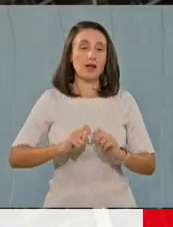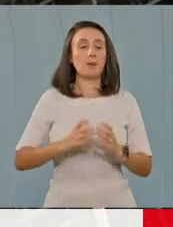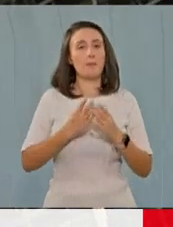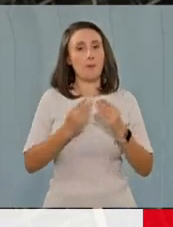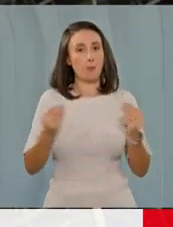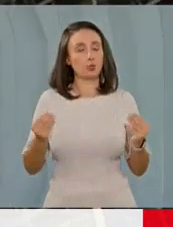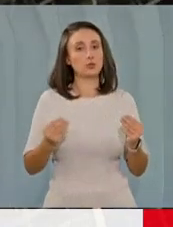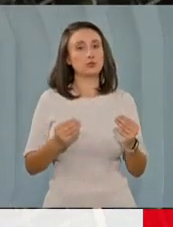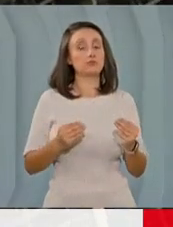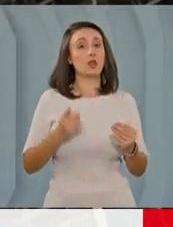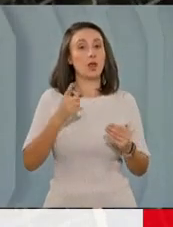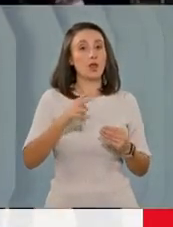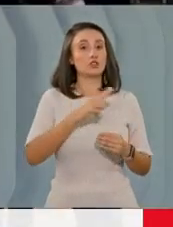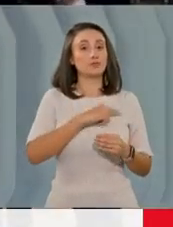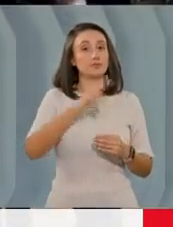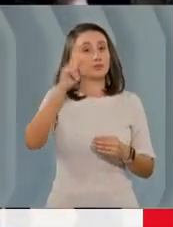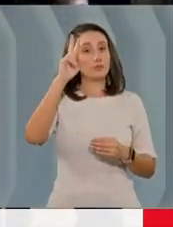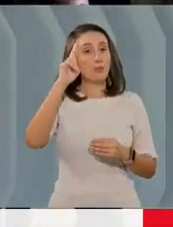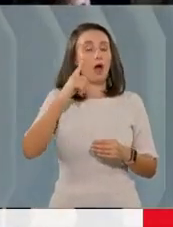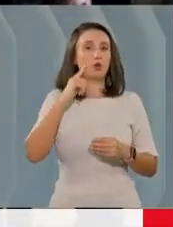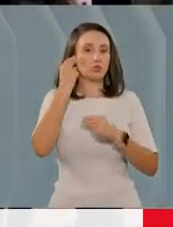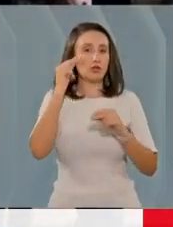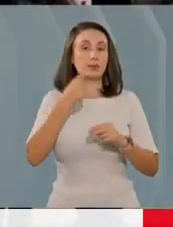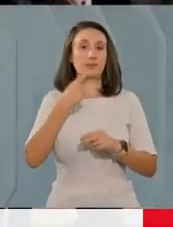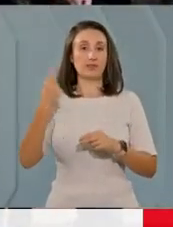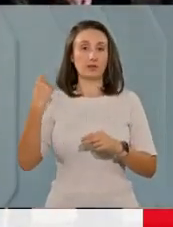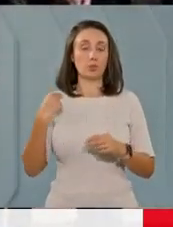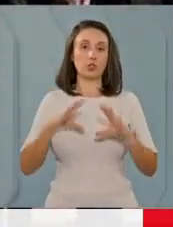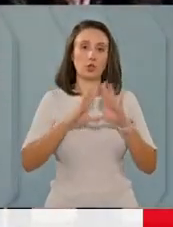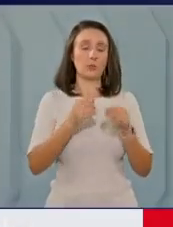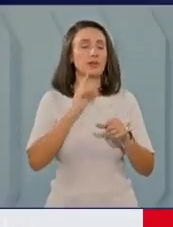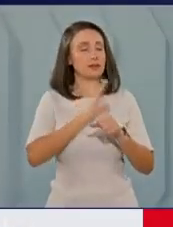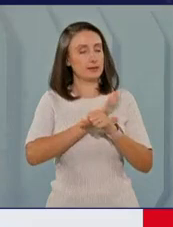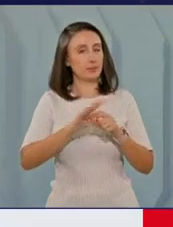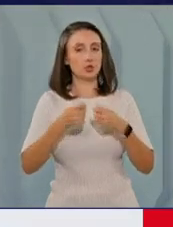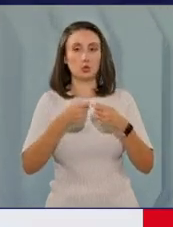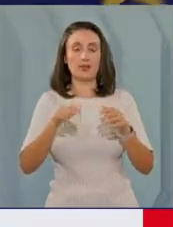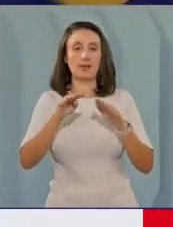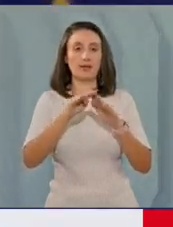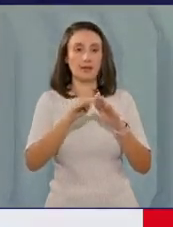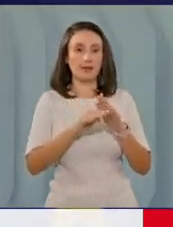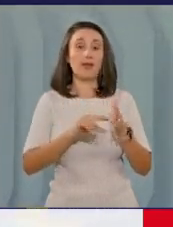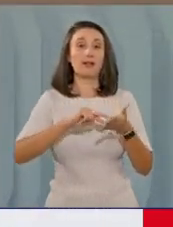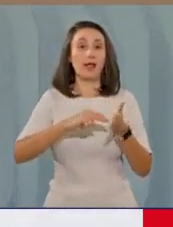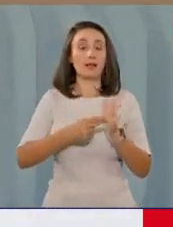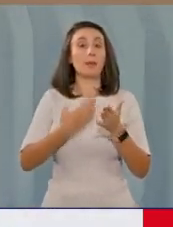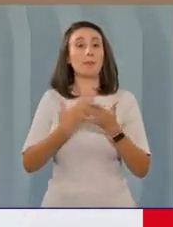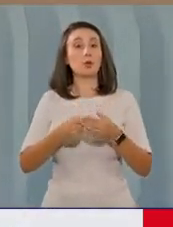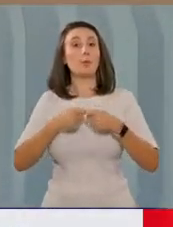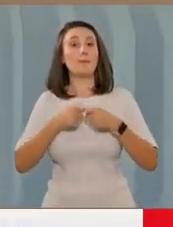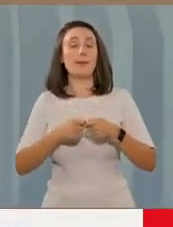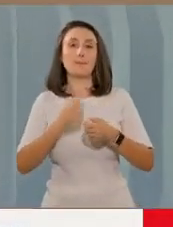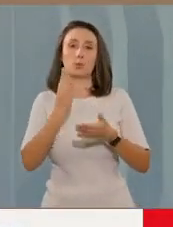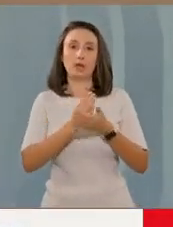decât atât, cancelarul german Olaf Scholz a anunțat săptămâna trecută că România îndeplinește toate criteriile tehnice pentru a fi membru